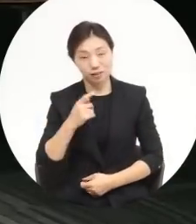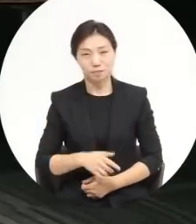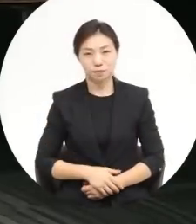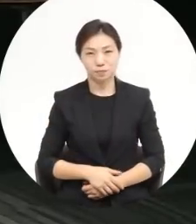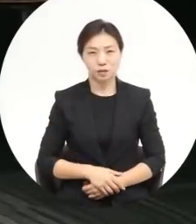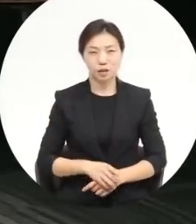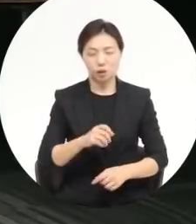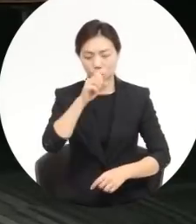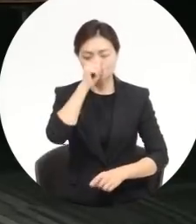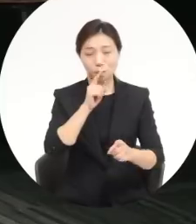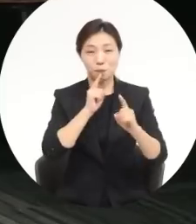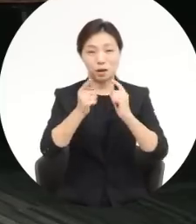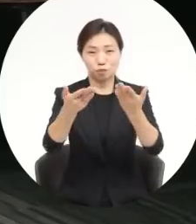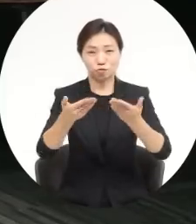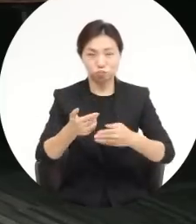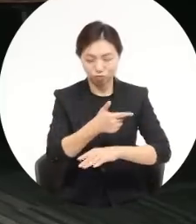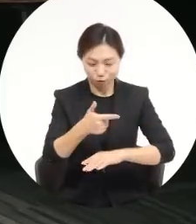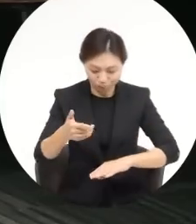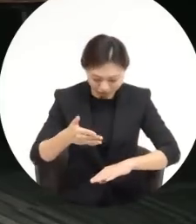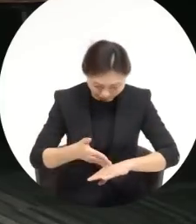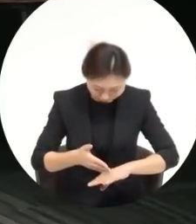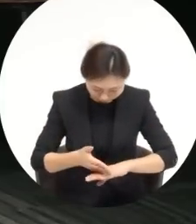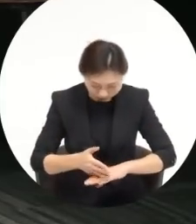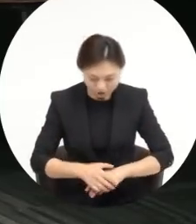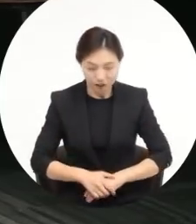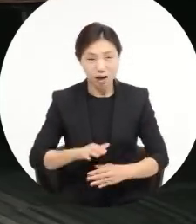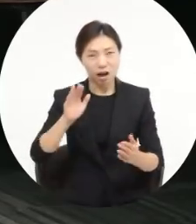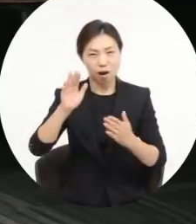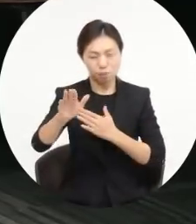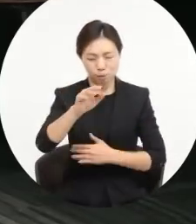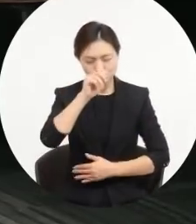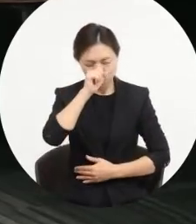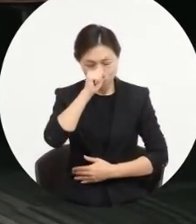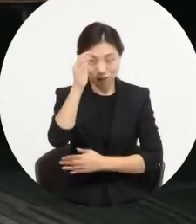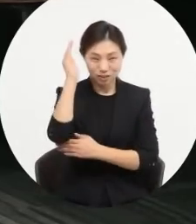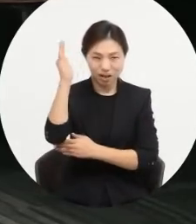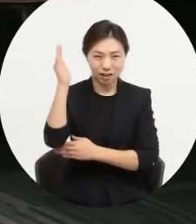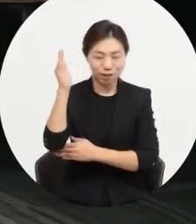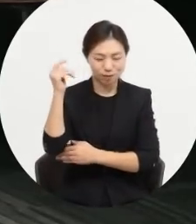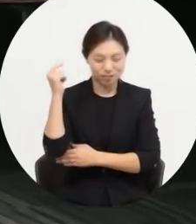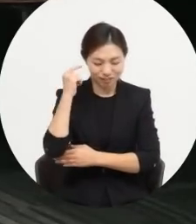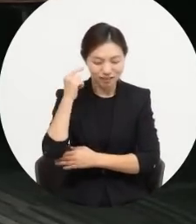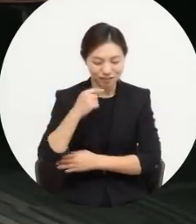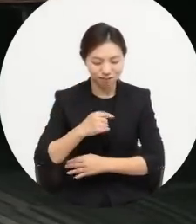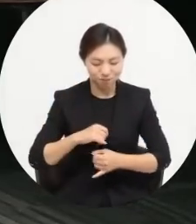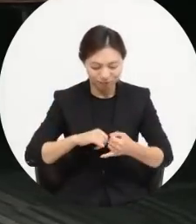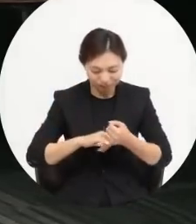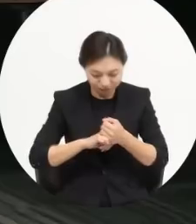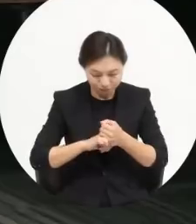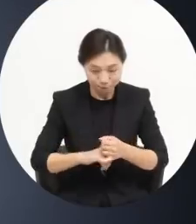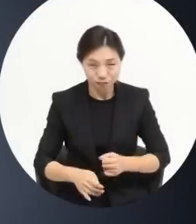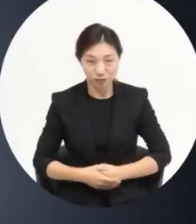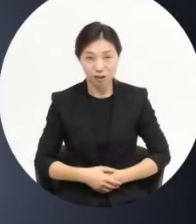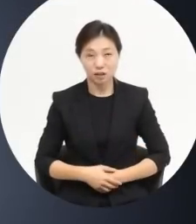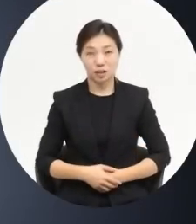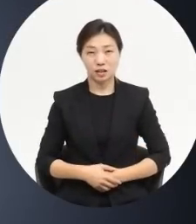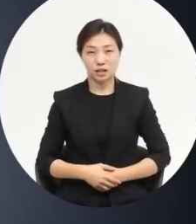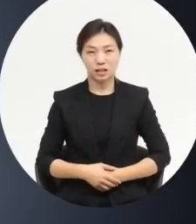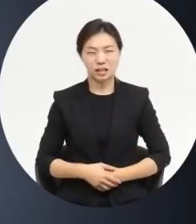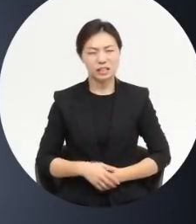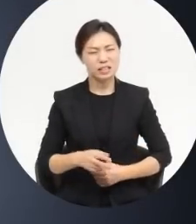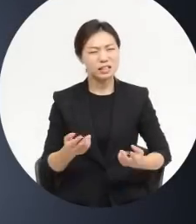말씀 감사합니다. 앞으로도 열심히 좋은 말씀 듣겠습니다. 네, 할 일 없고 할 일